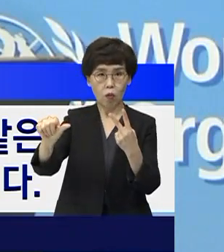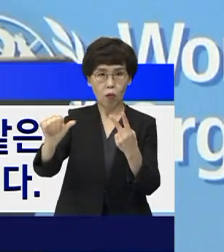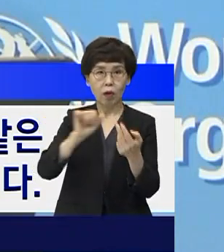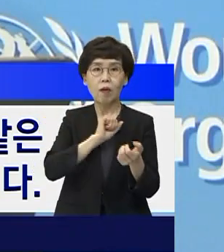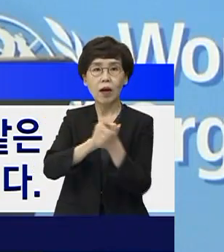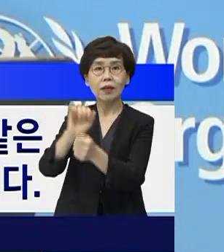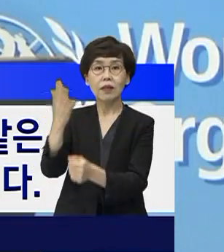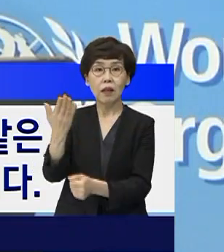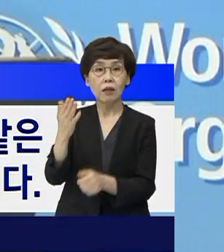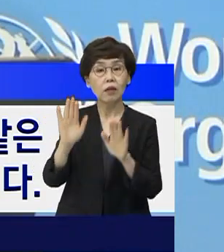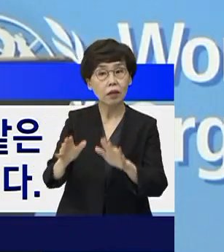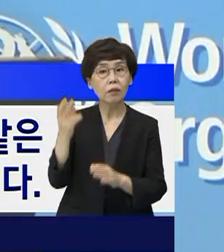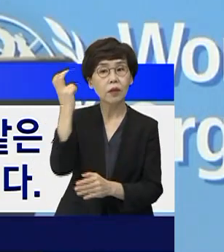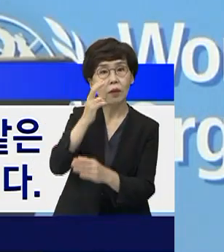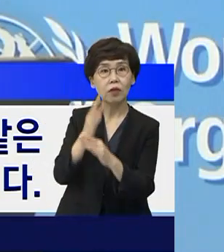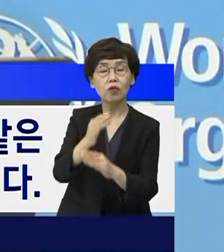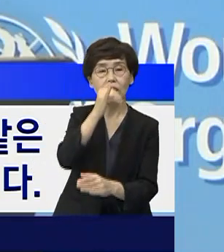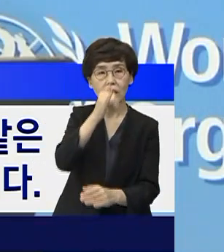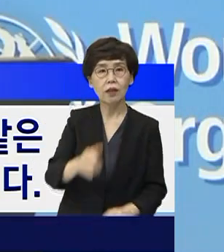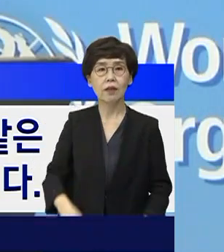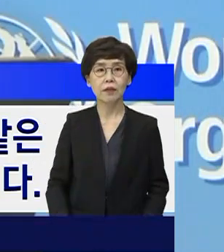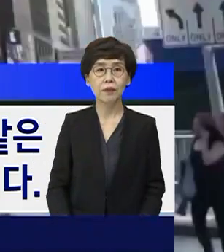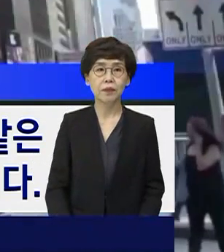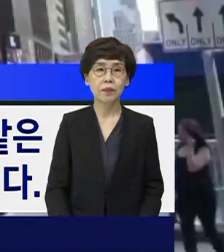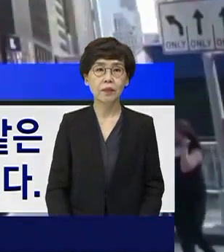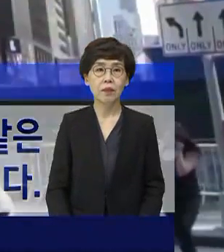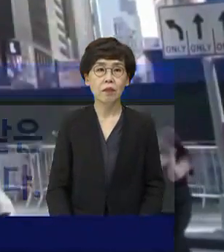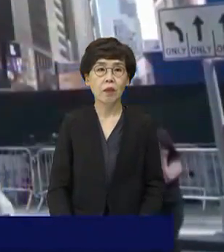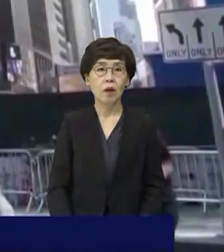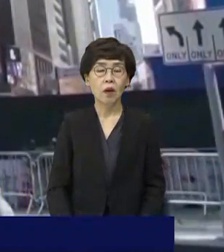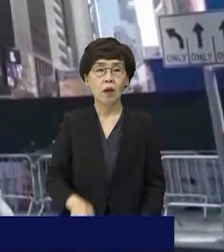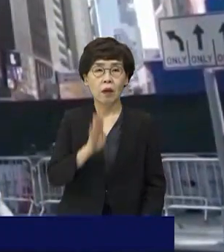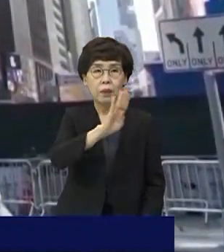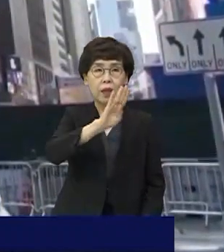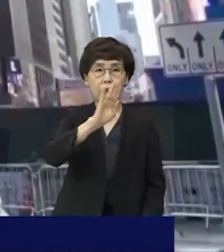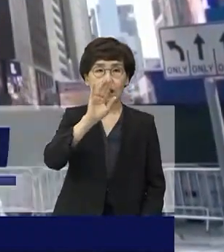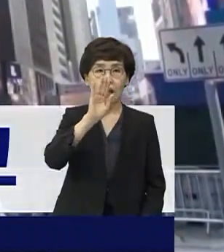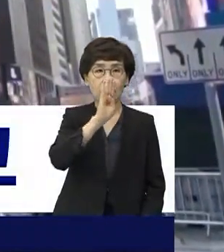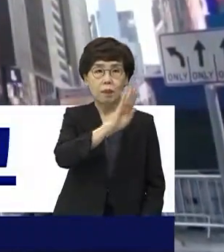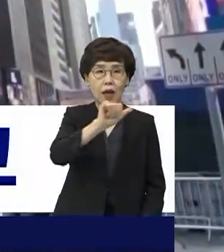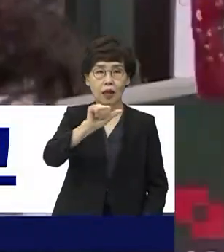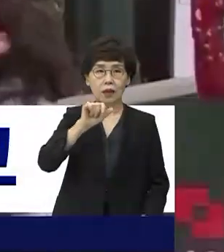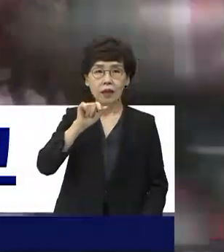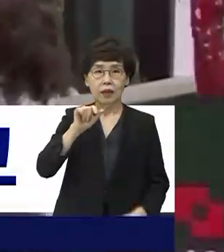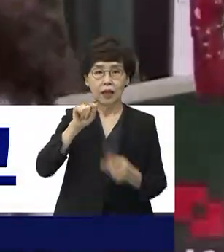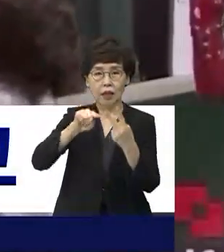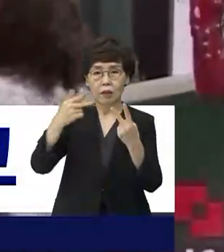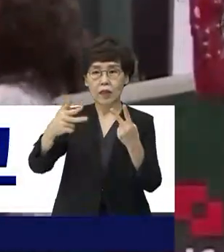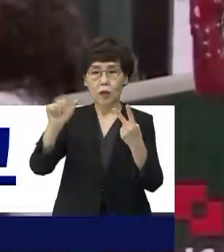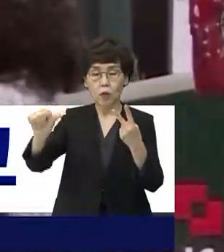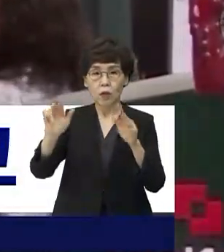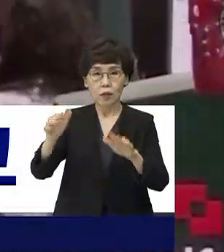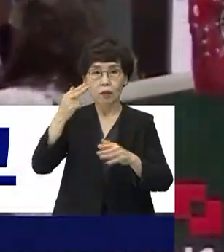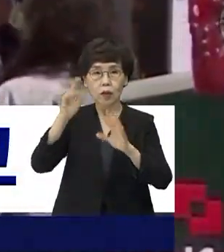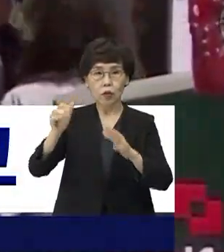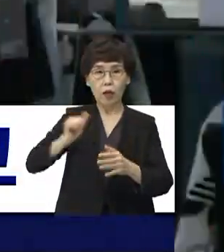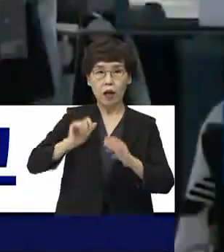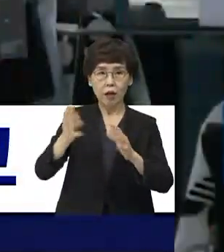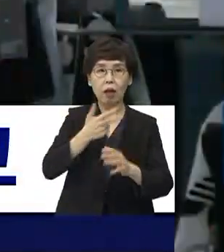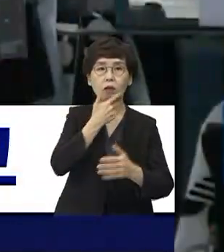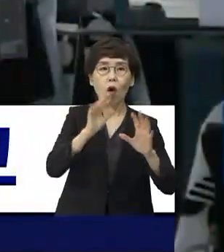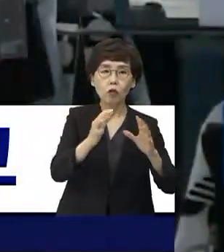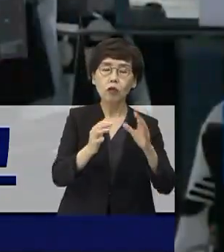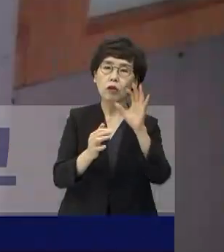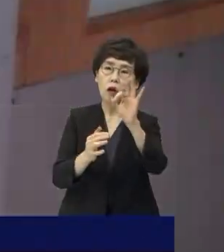하소서 빈 디텍트 위 치 우 fo 놓인 필자 미짱 시로 낸 현재 미국과 캐나다 영국 등 10여